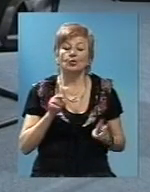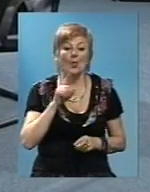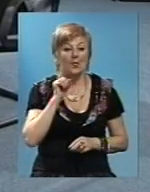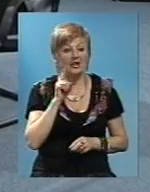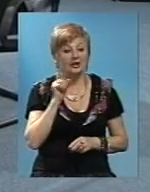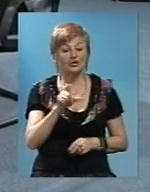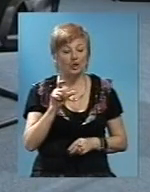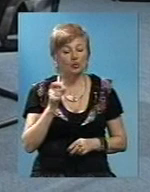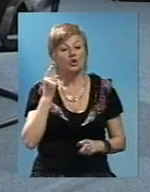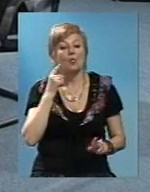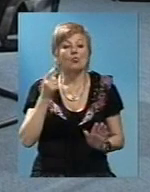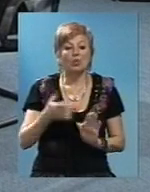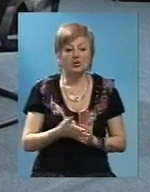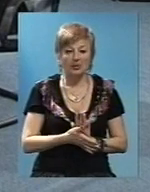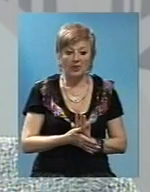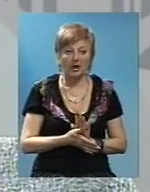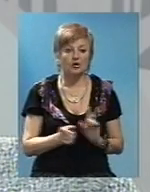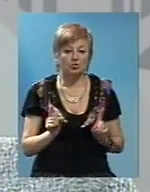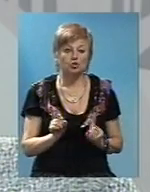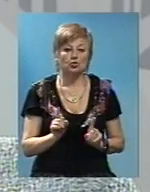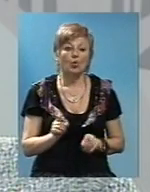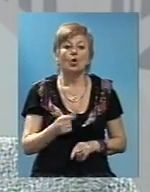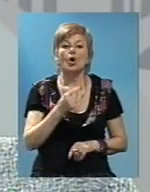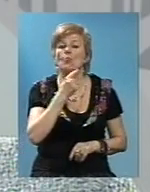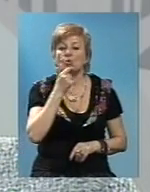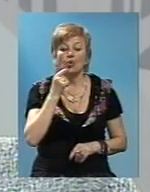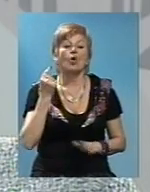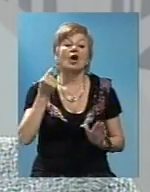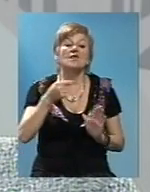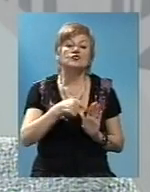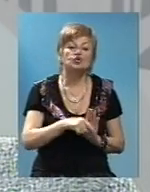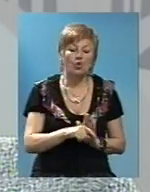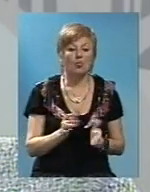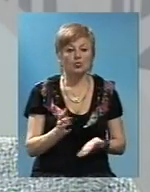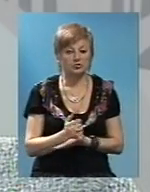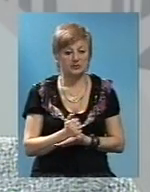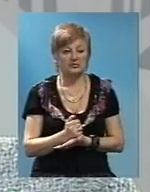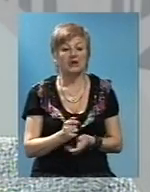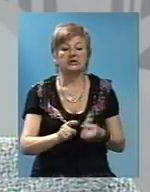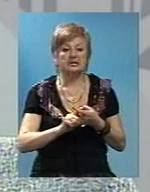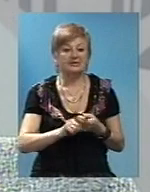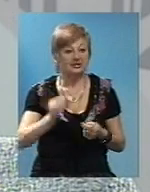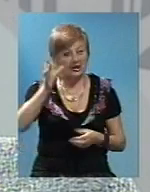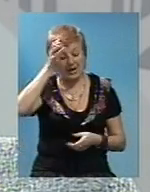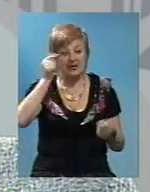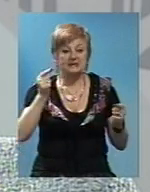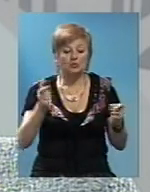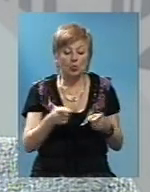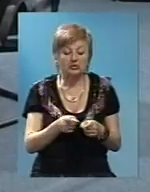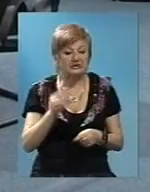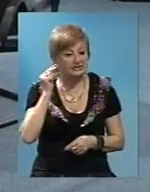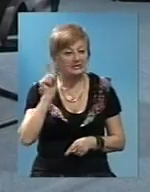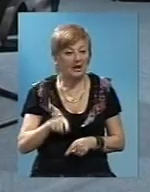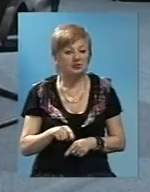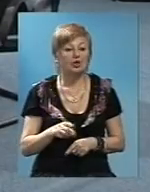вони розуміють, що багато в чому успіх людини залежить навіть не від її вузьких знань, а від там